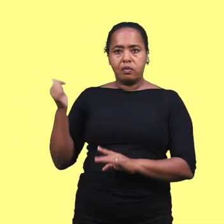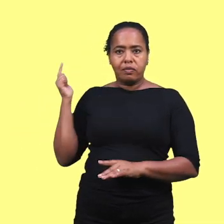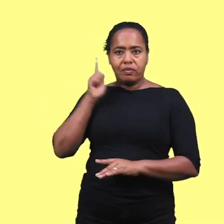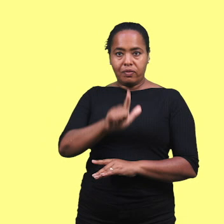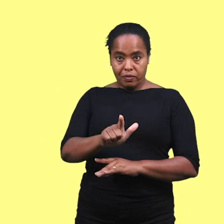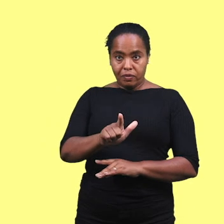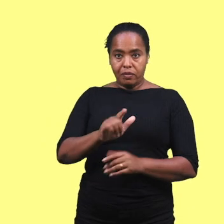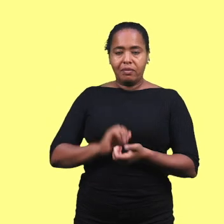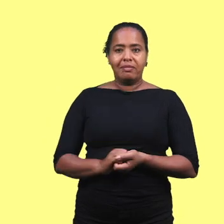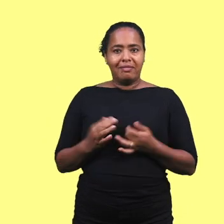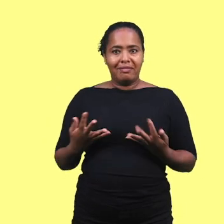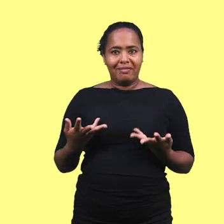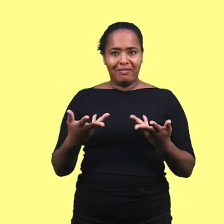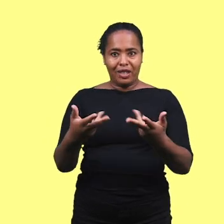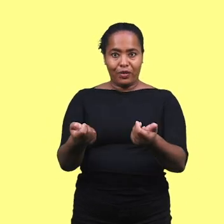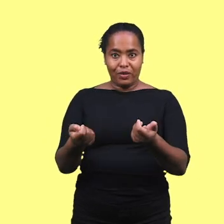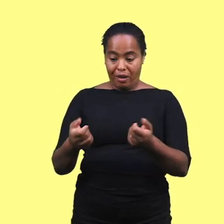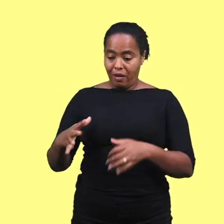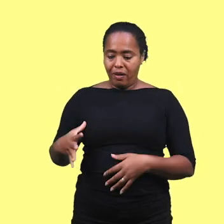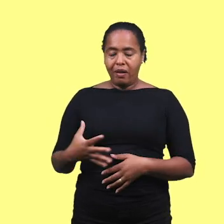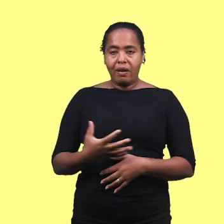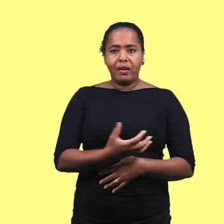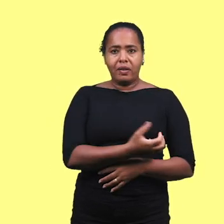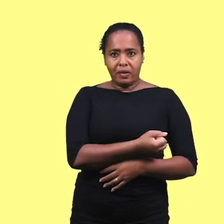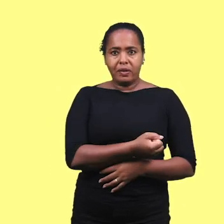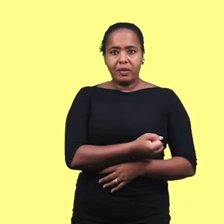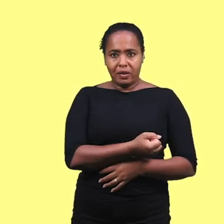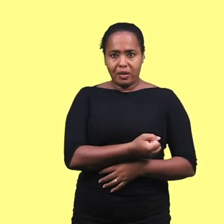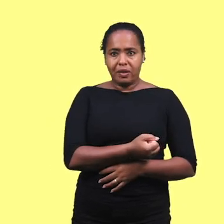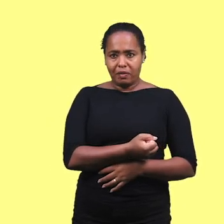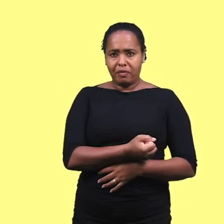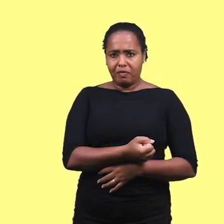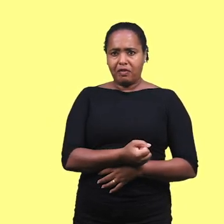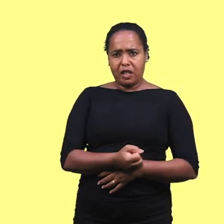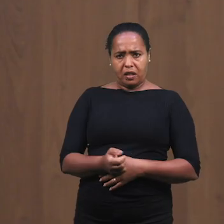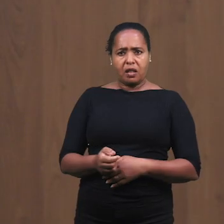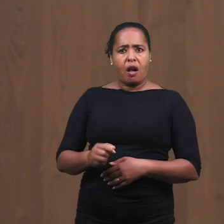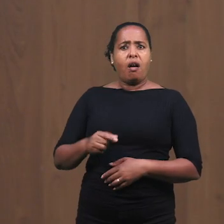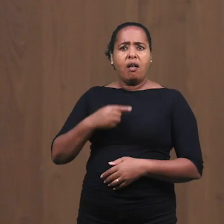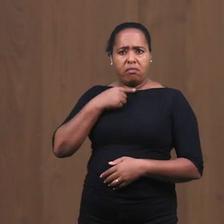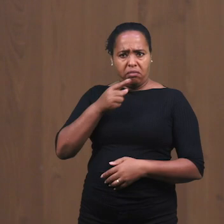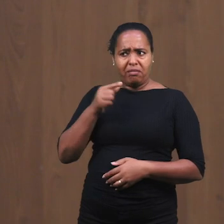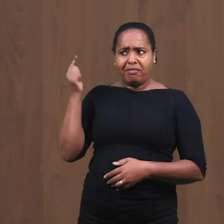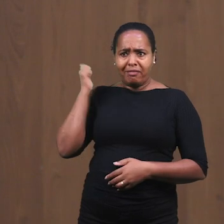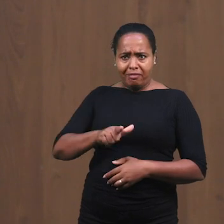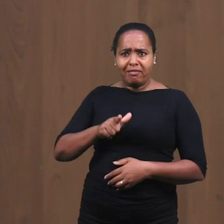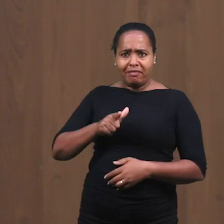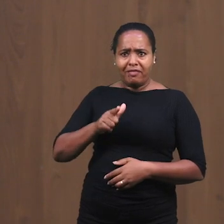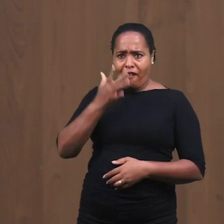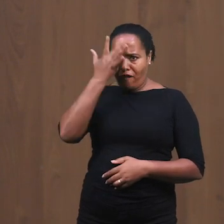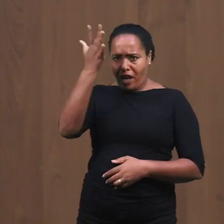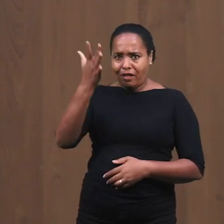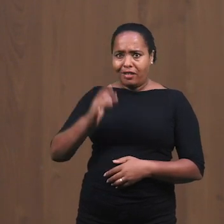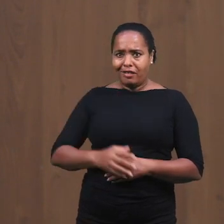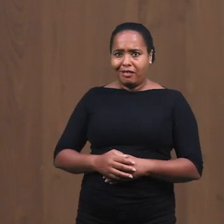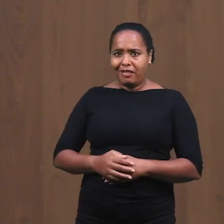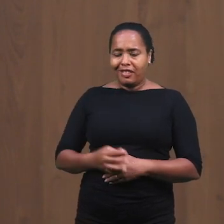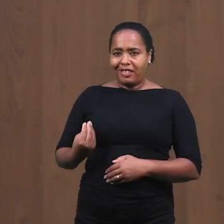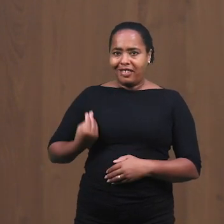то спасется». Евангелие от Иоанна 10:9. Как чудесно! Спасение доступно